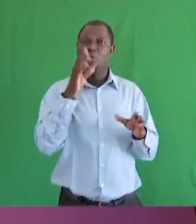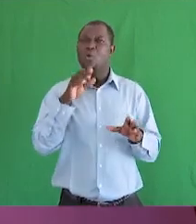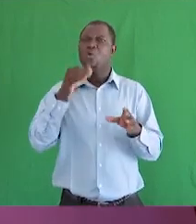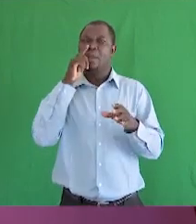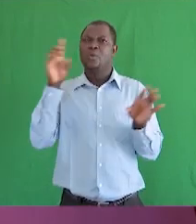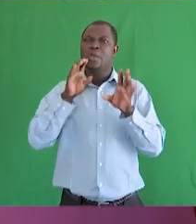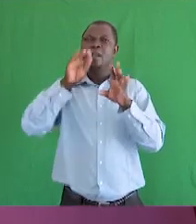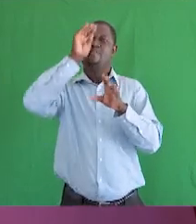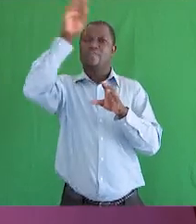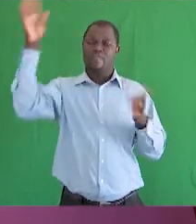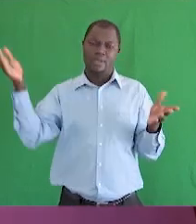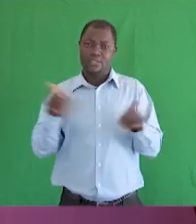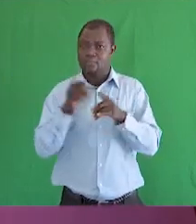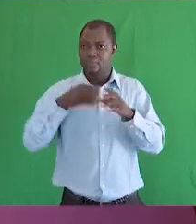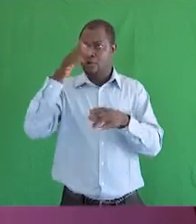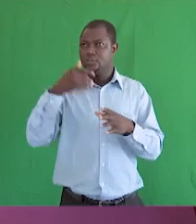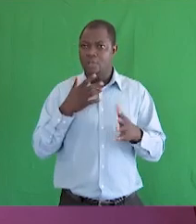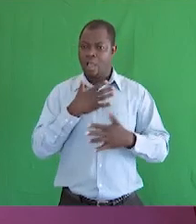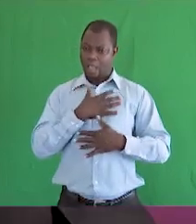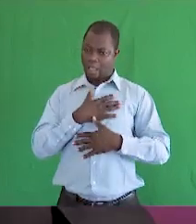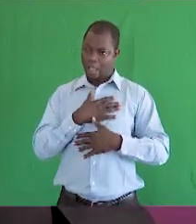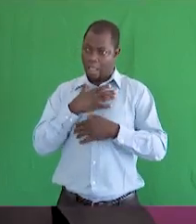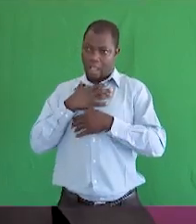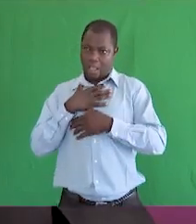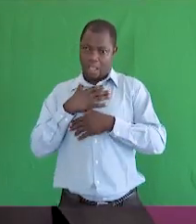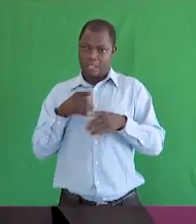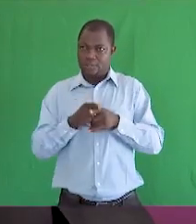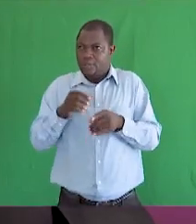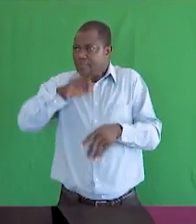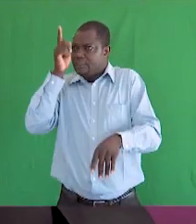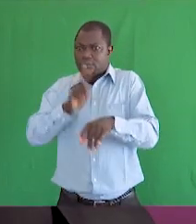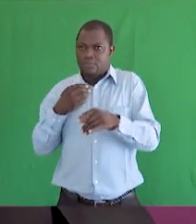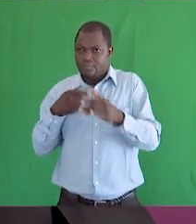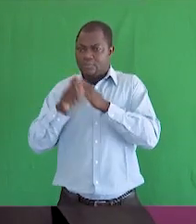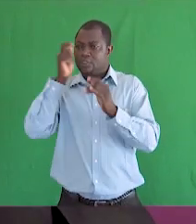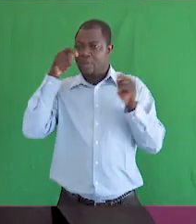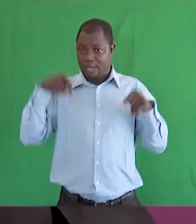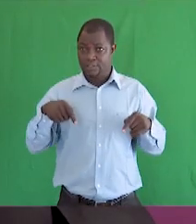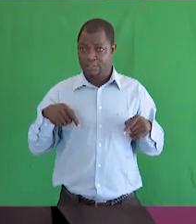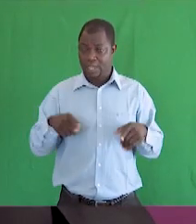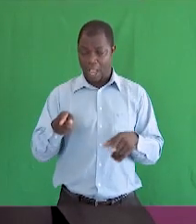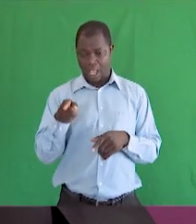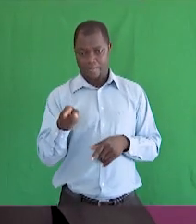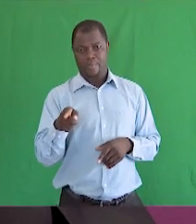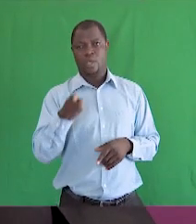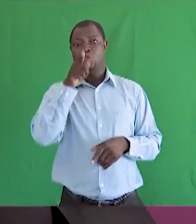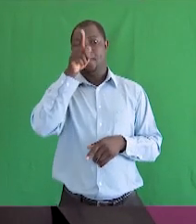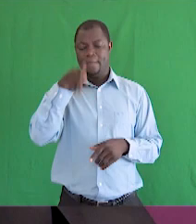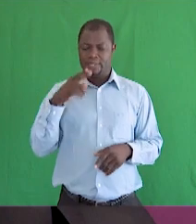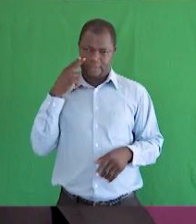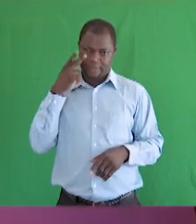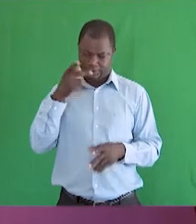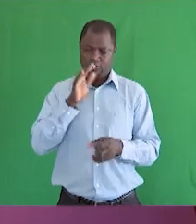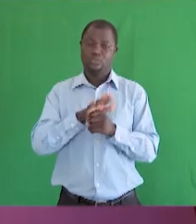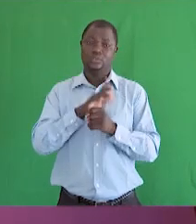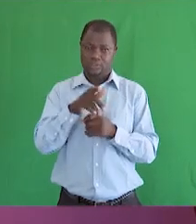uko ndakufunduka ndakuona zvese ndakufunduka kunge muna atanga kupinda mutaundi nhasi ipapo panoda kuti paongororwe